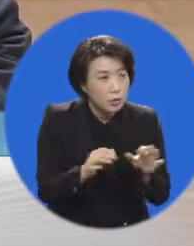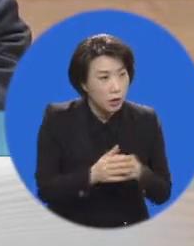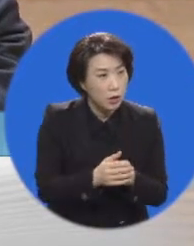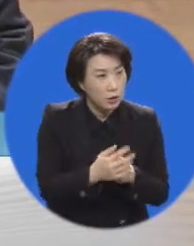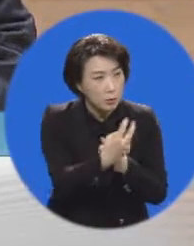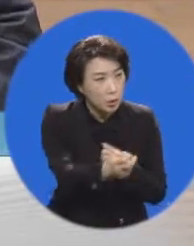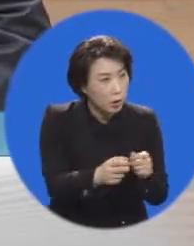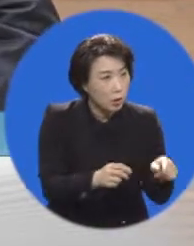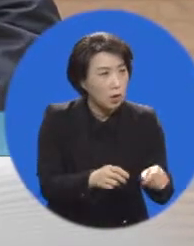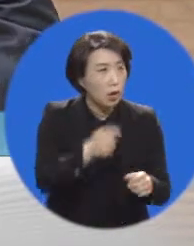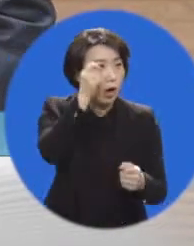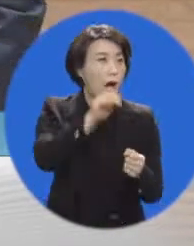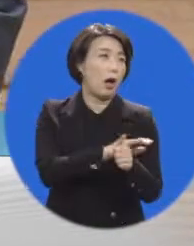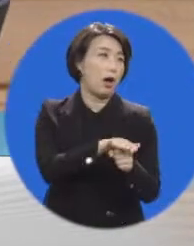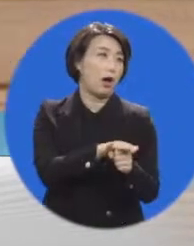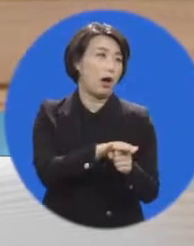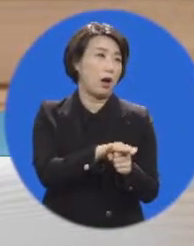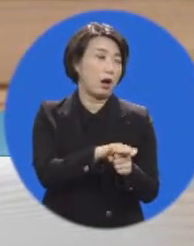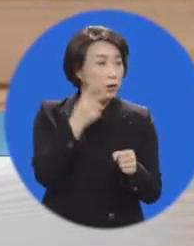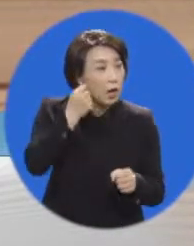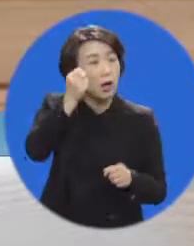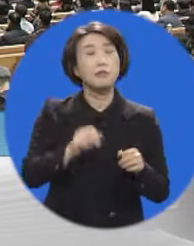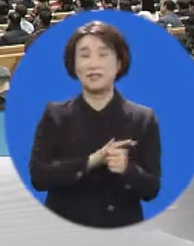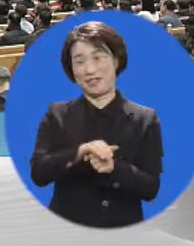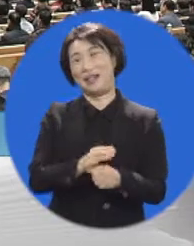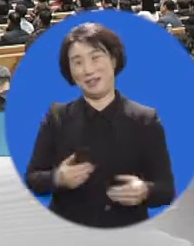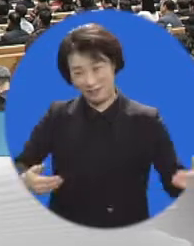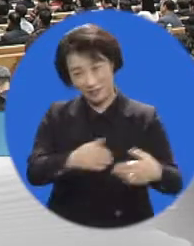돼. 같이 불쌍하다.